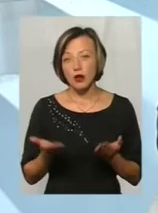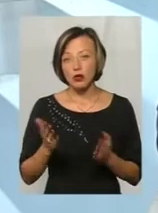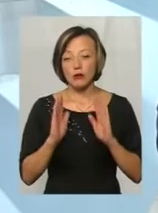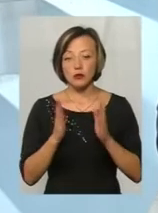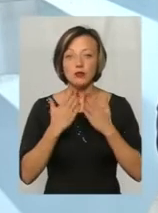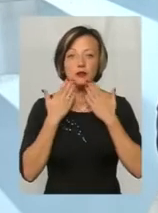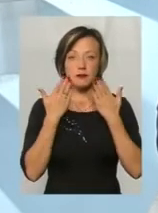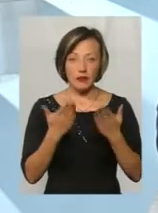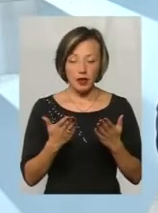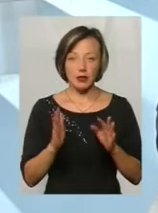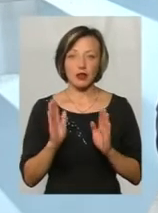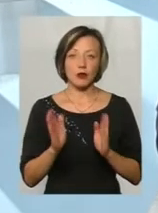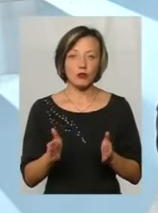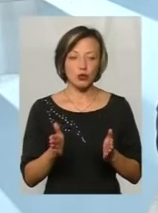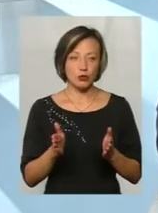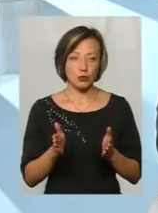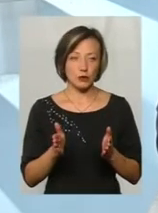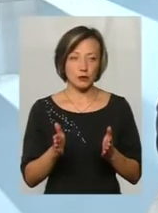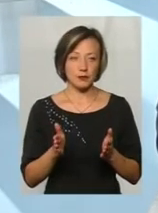звернення, відповідно, будуть